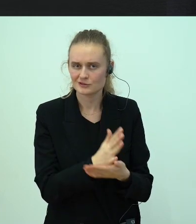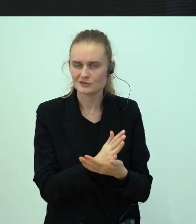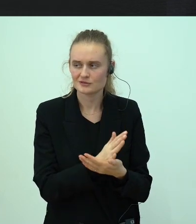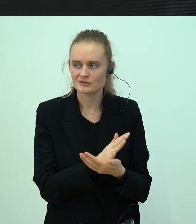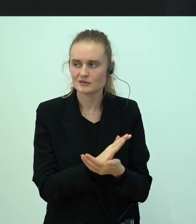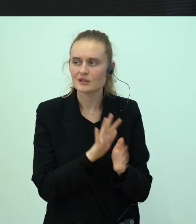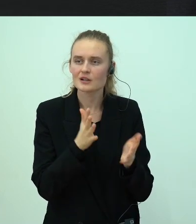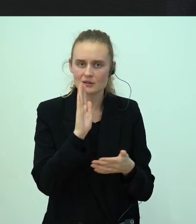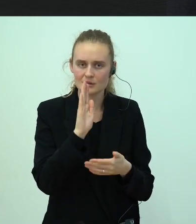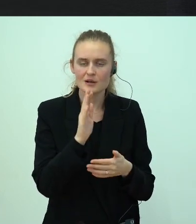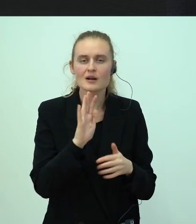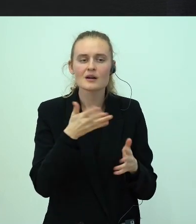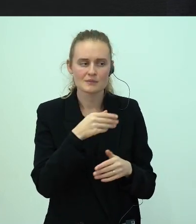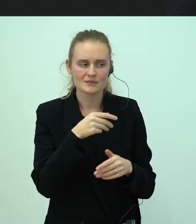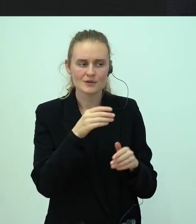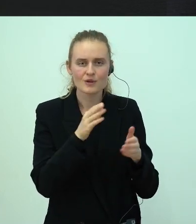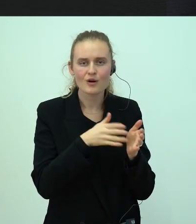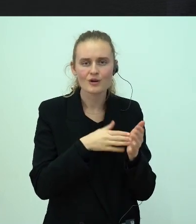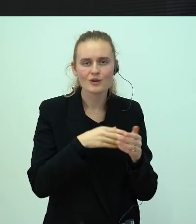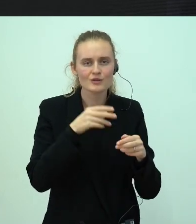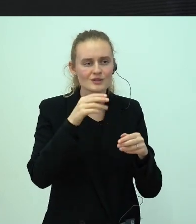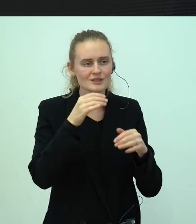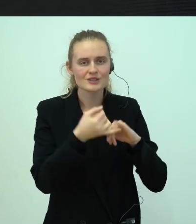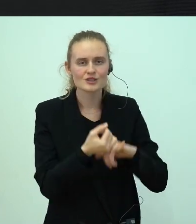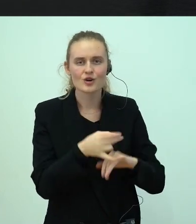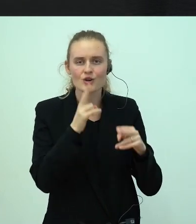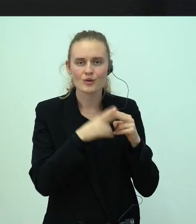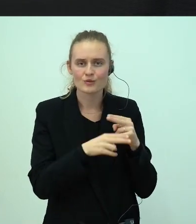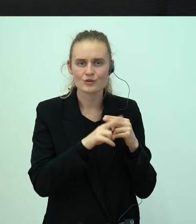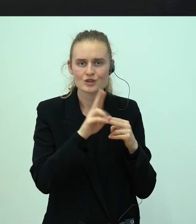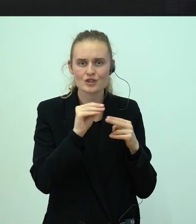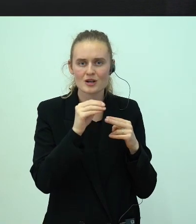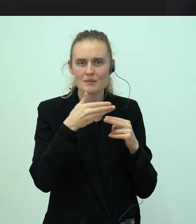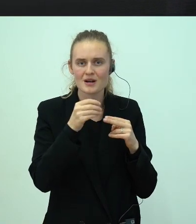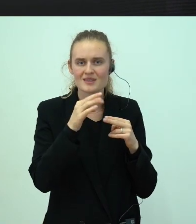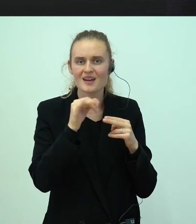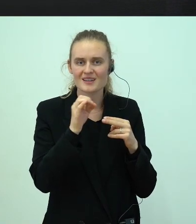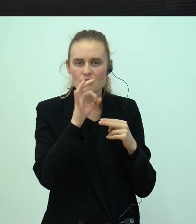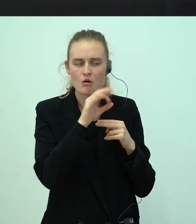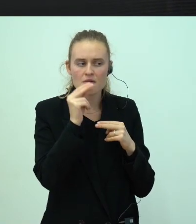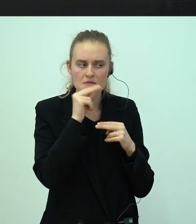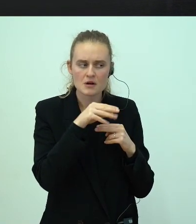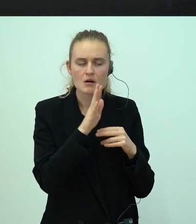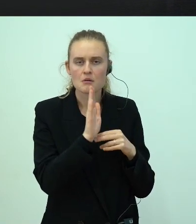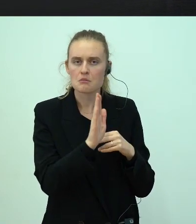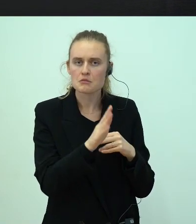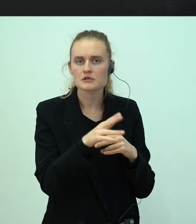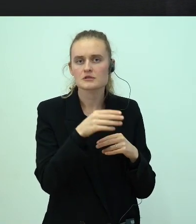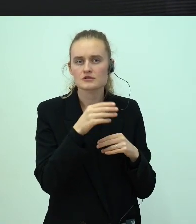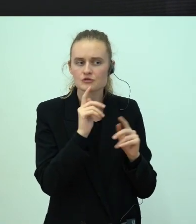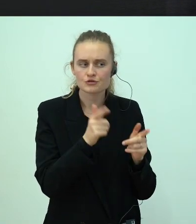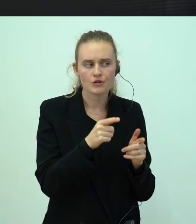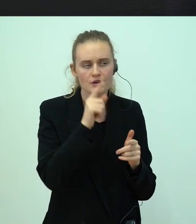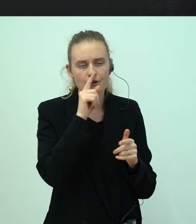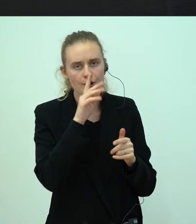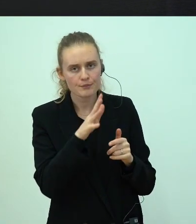Kaip pasibaigs apkaltos istorija? Nesvarbu, kaip apsibaigs, ar jis bus apkaltintas, ar nebus apkaltintas,